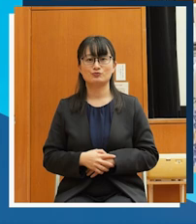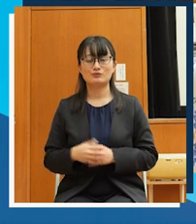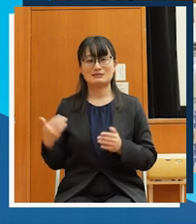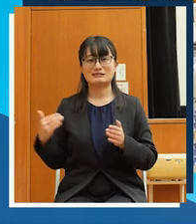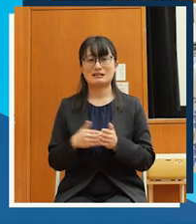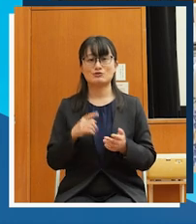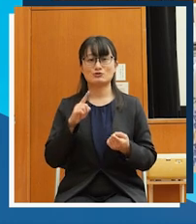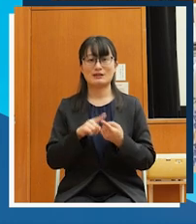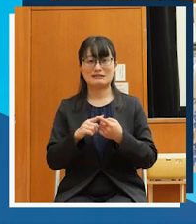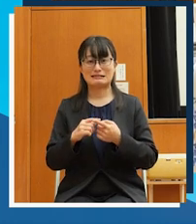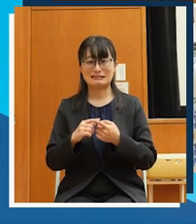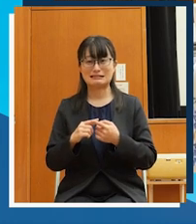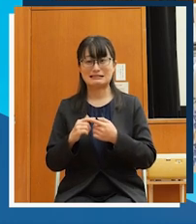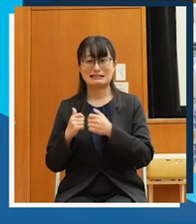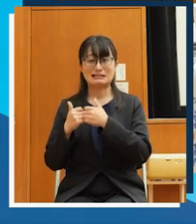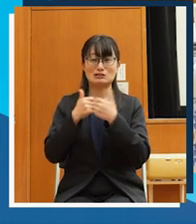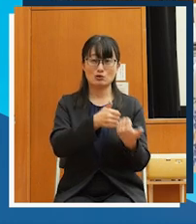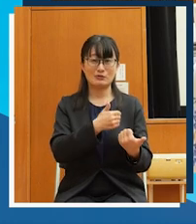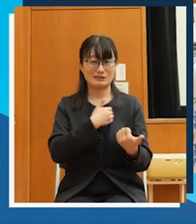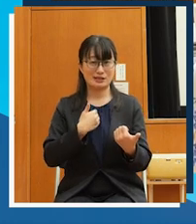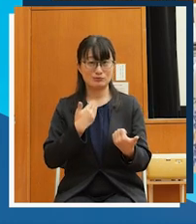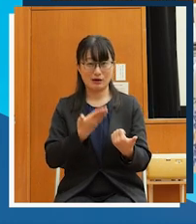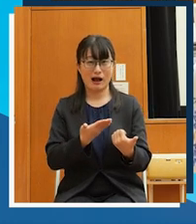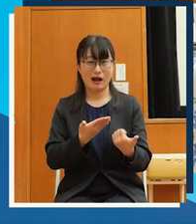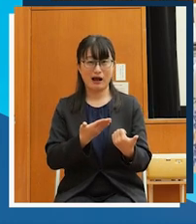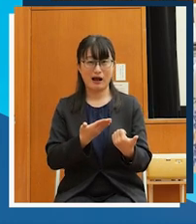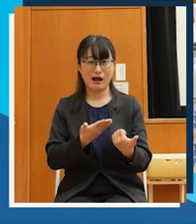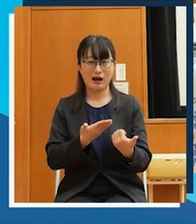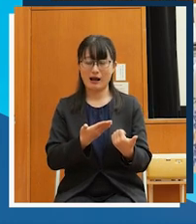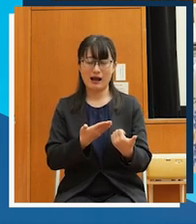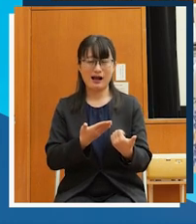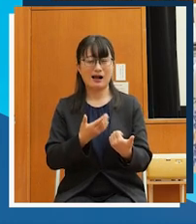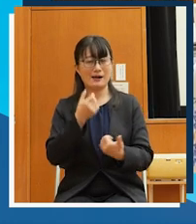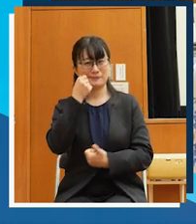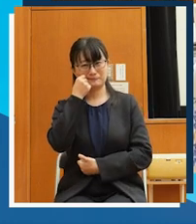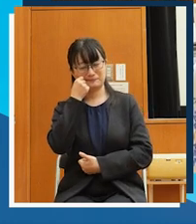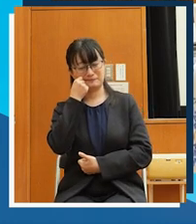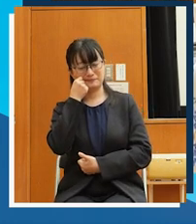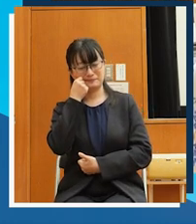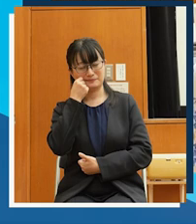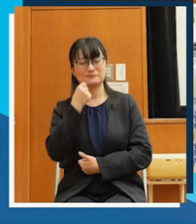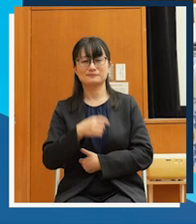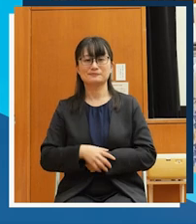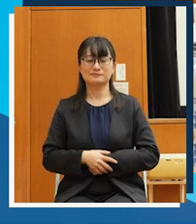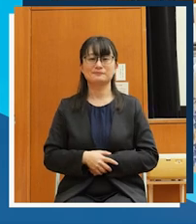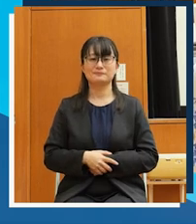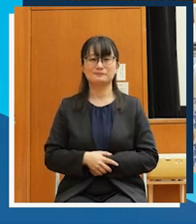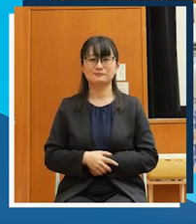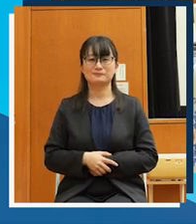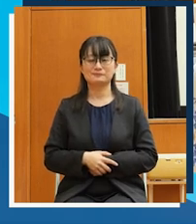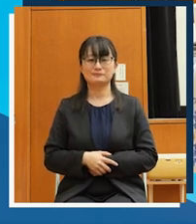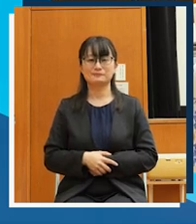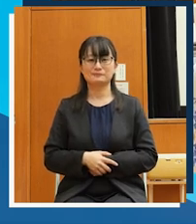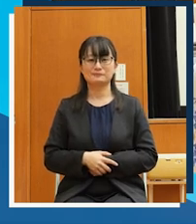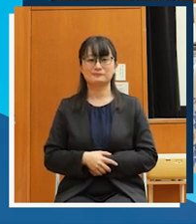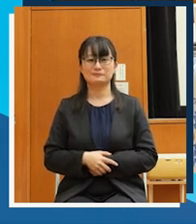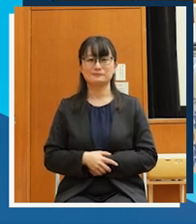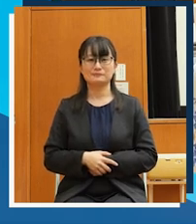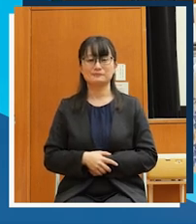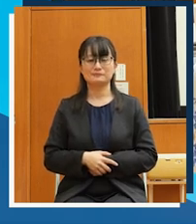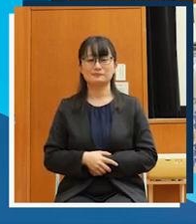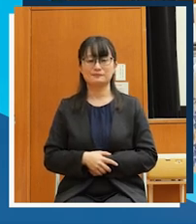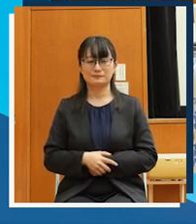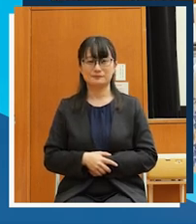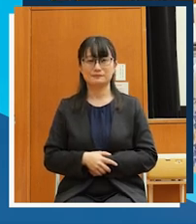的に勝利する展望あるかと言うと今のところ正直言ってありませんありませんって変な言い方ですけどもあのこういうと